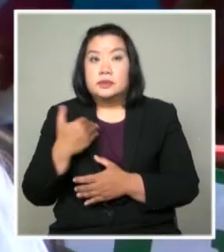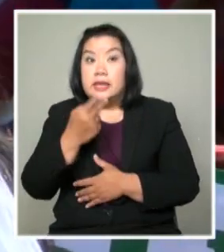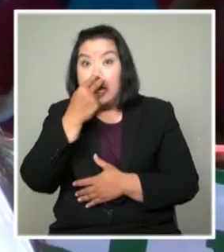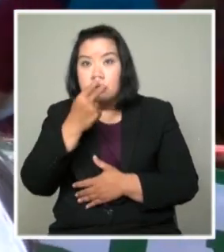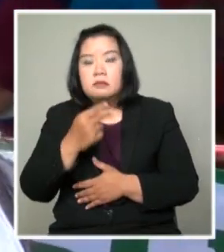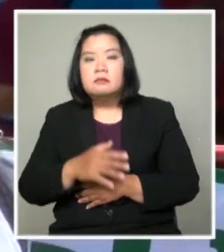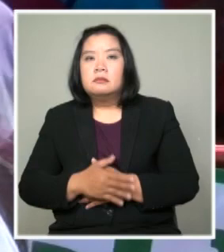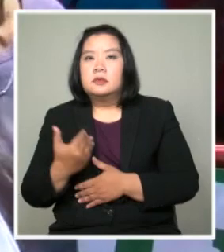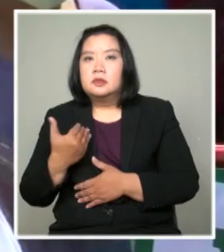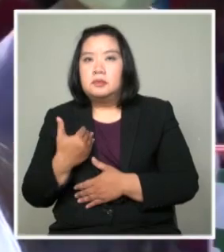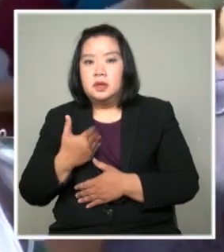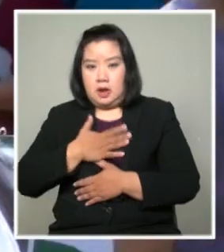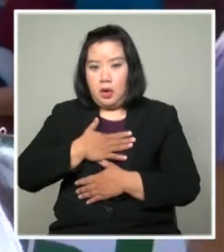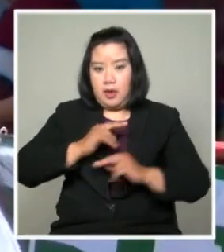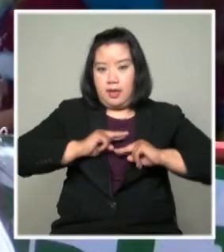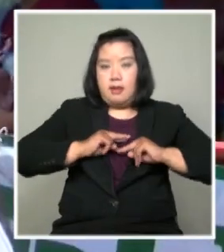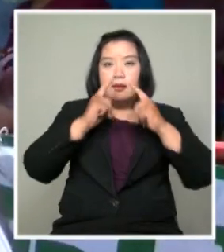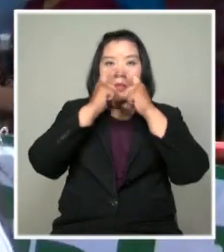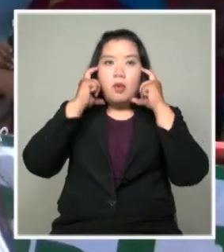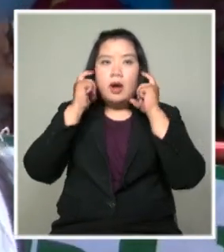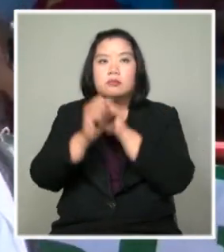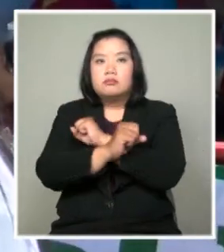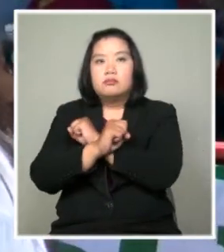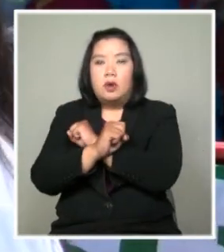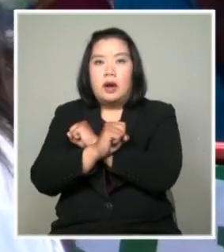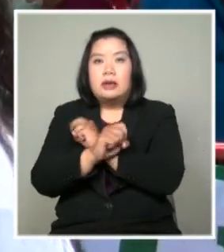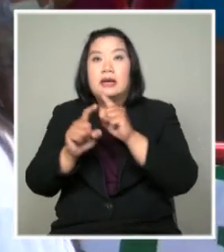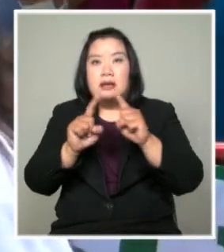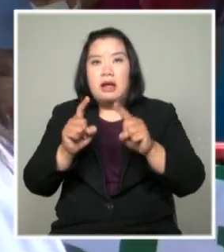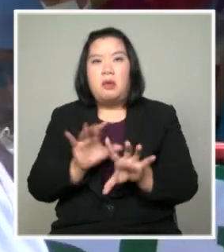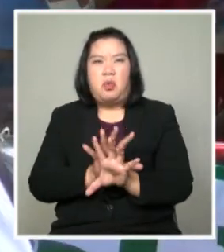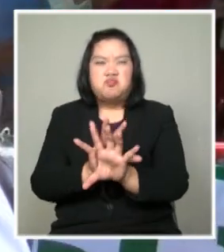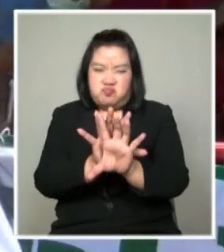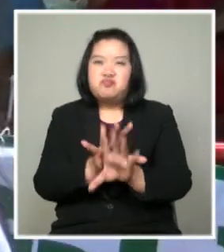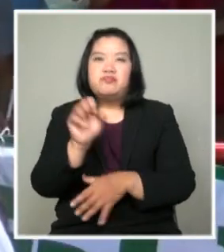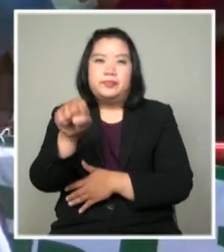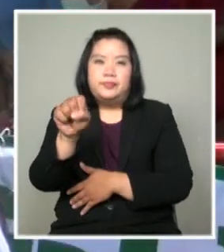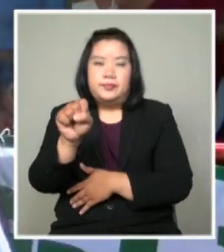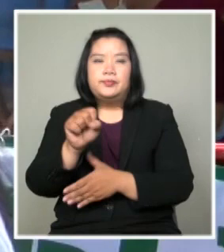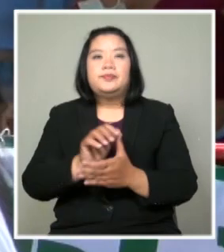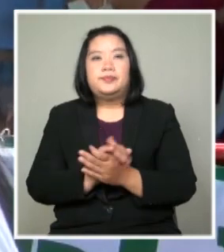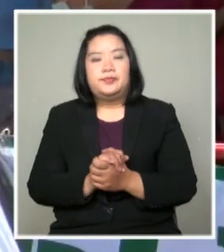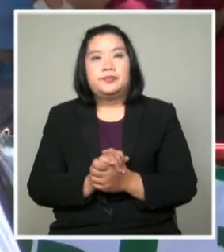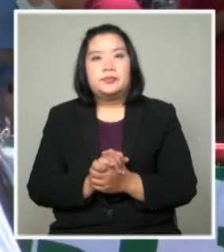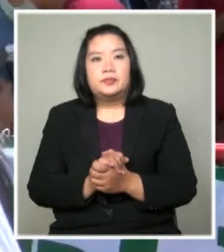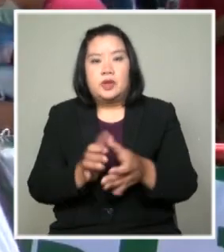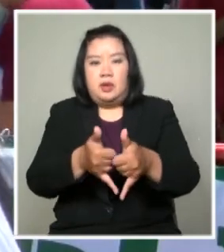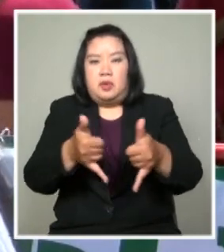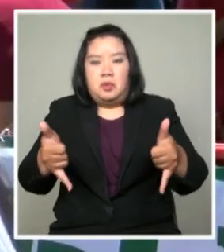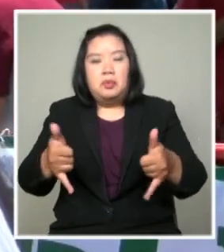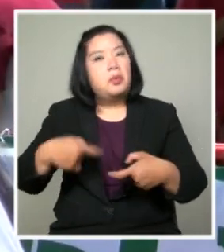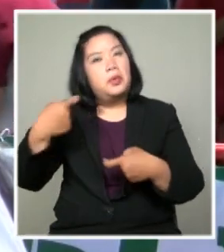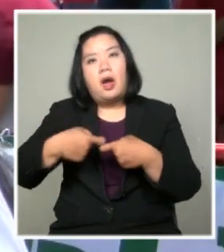รายบุคคลที่เขาปกป้องตนเองก็คือใส่แมสอะค่ะแต่ว่าข้างในคนก็ยังเยอะอยู่อะค่ะใช่ค่ะ มาตรการเป็นระยะห่างทำได้ยาก